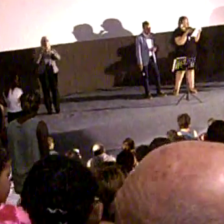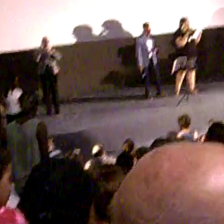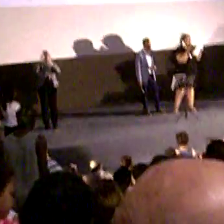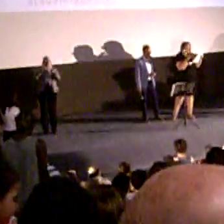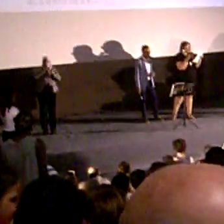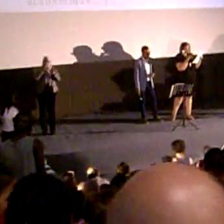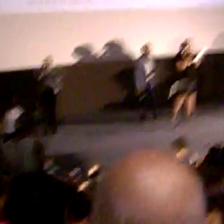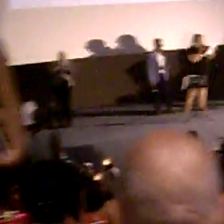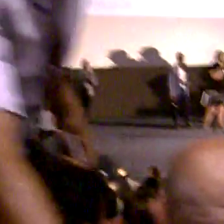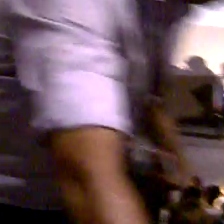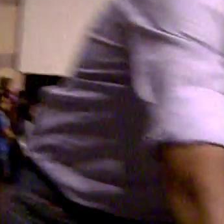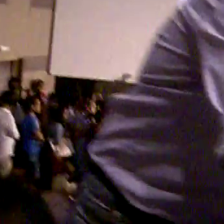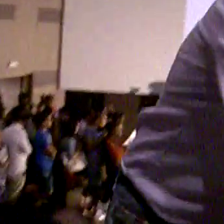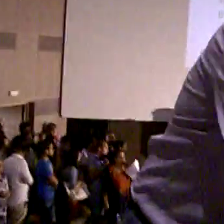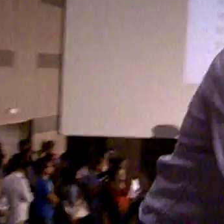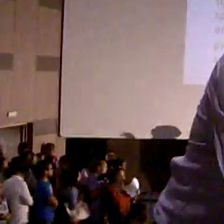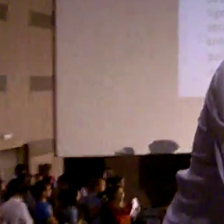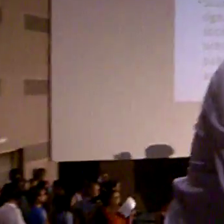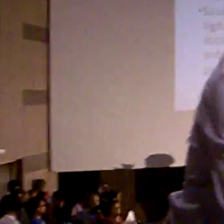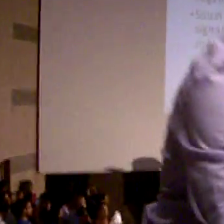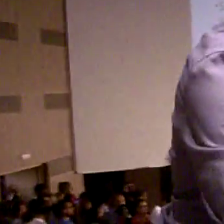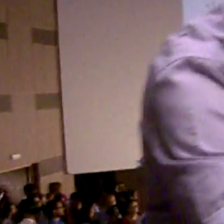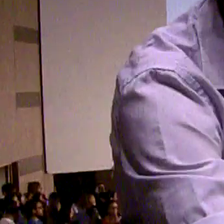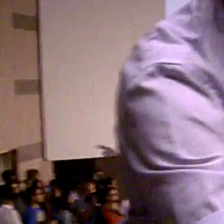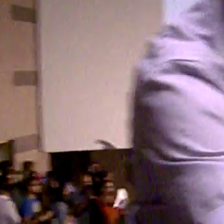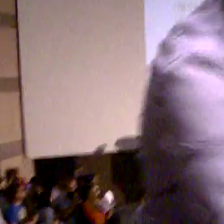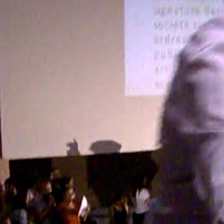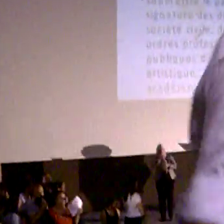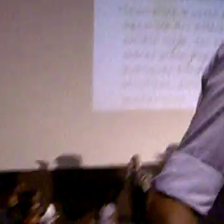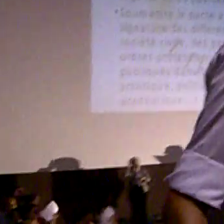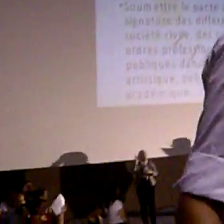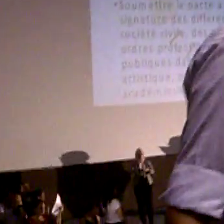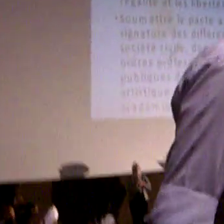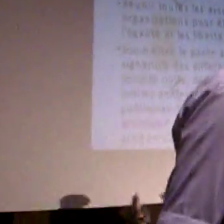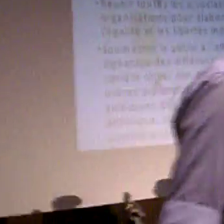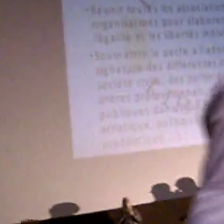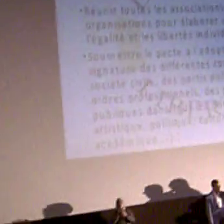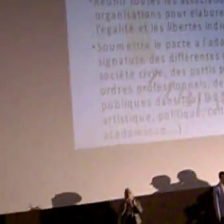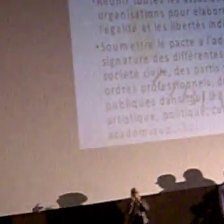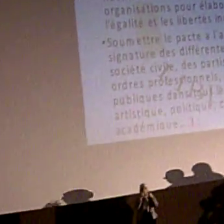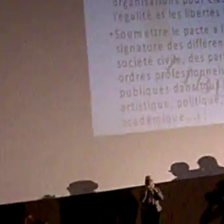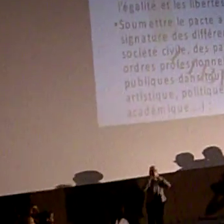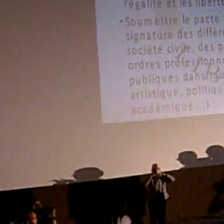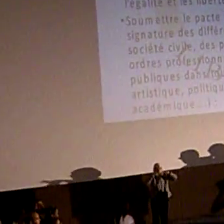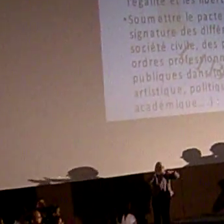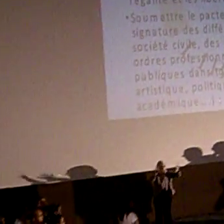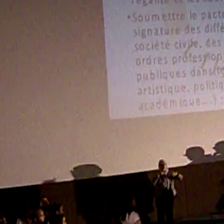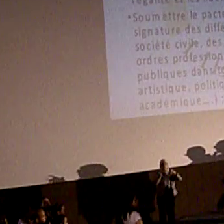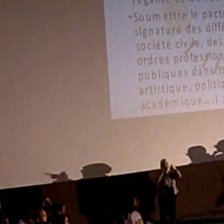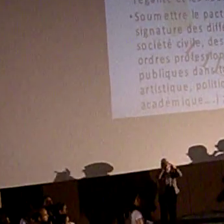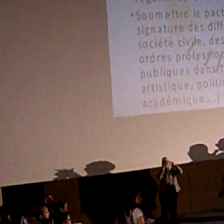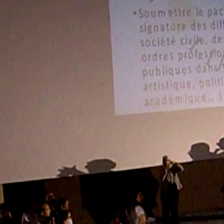فاعلات وفاعلين ورشات داخل كل جهات الجمهورية حول الموضوع ورسائل توجهها المنظمات للرئاسات